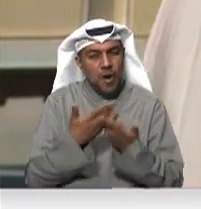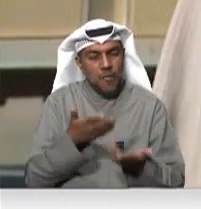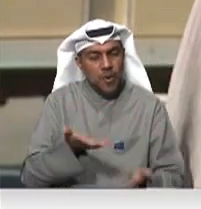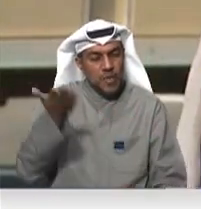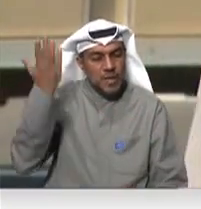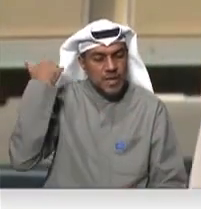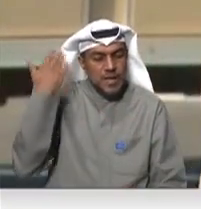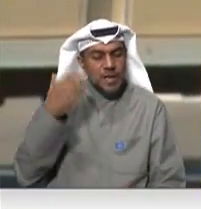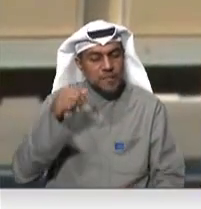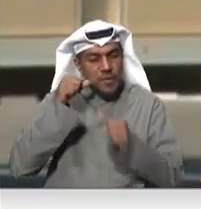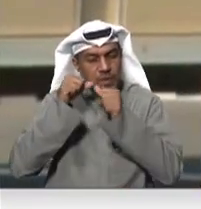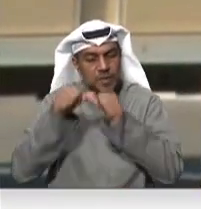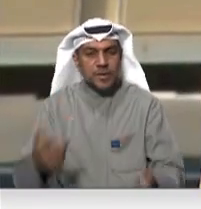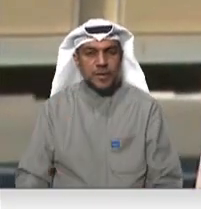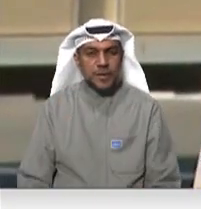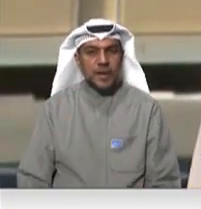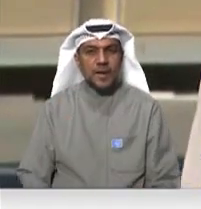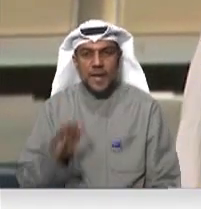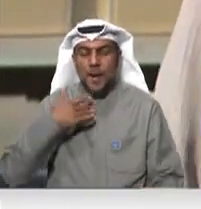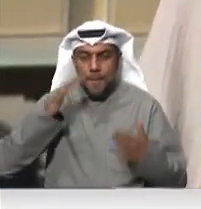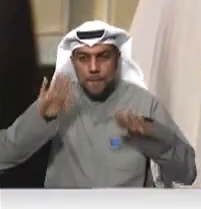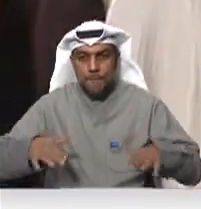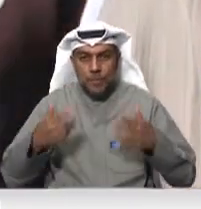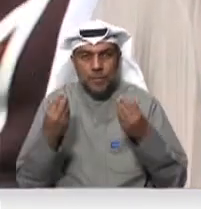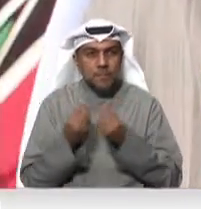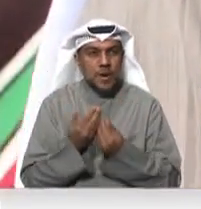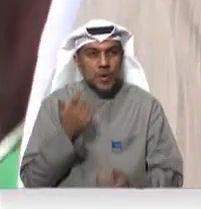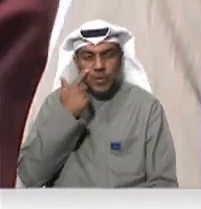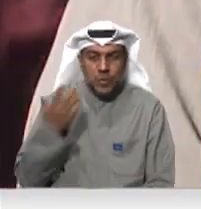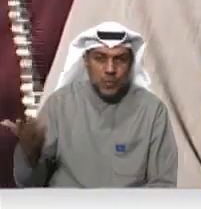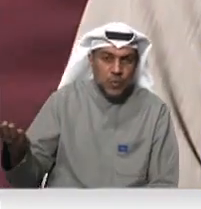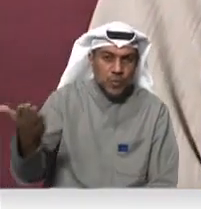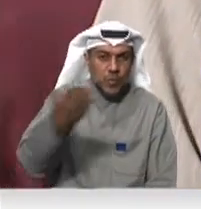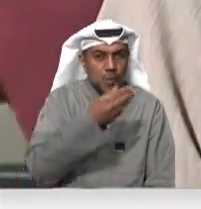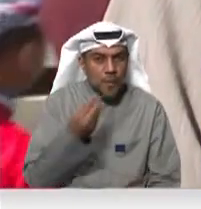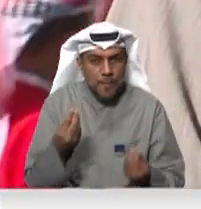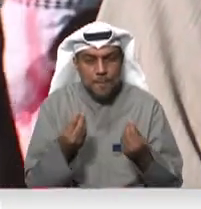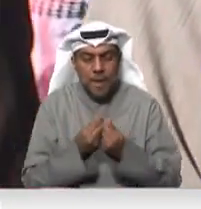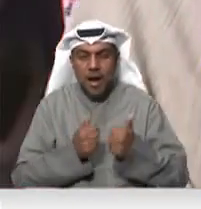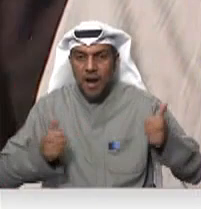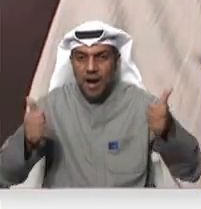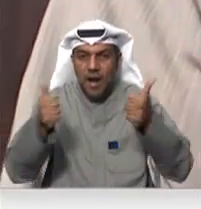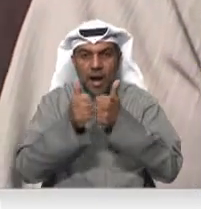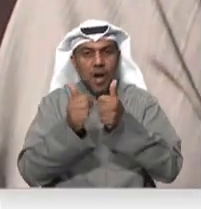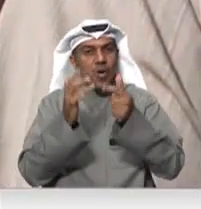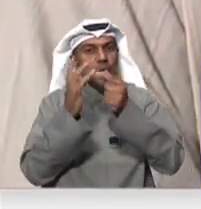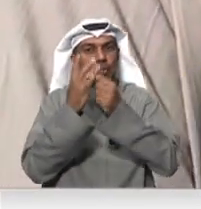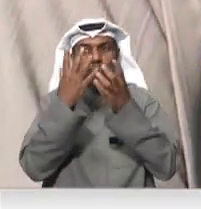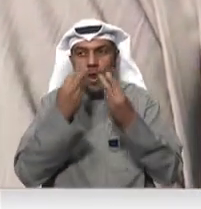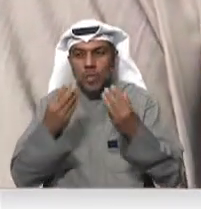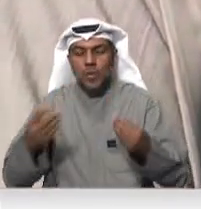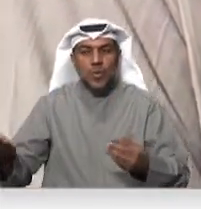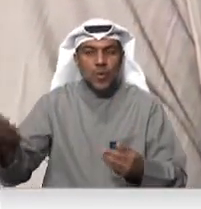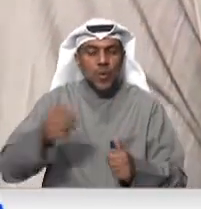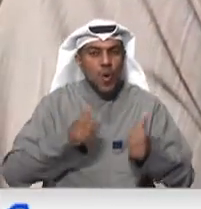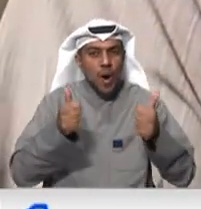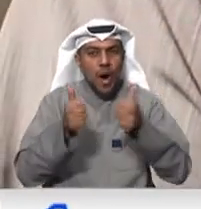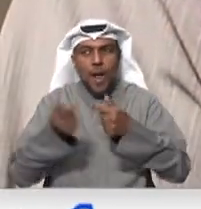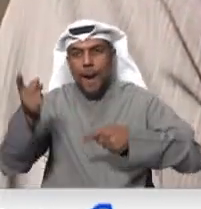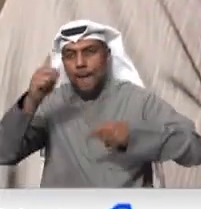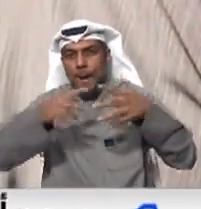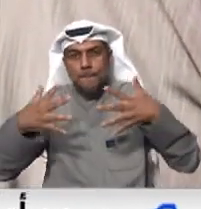ووجودنا مشاركة شبابنا وأبنائنا وأسرنا في هذه الاحتفالية